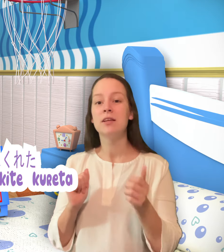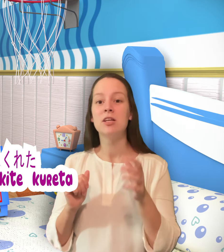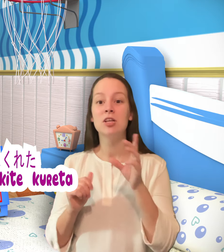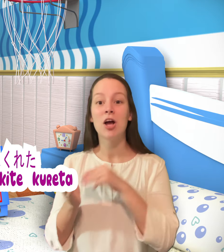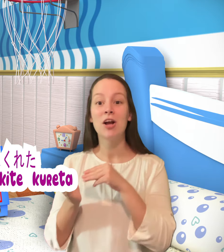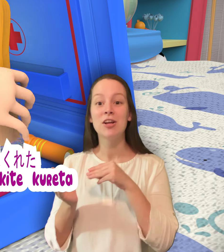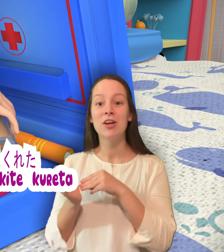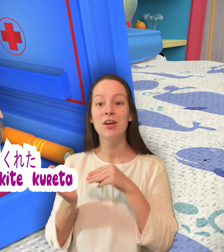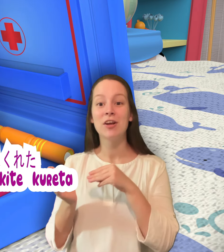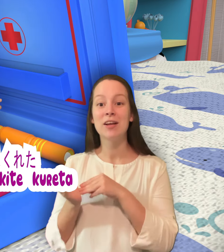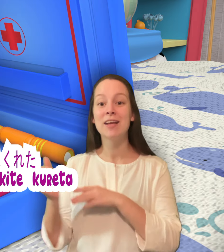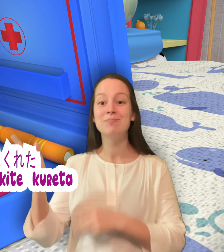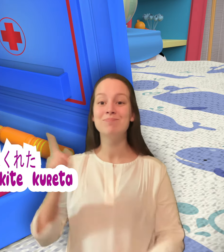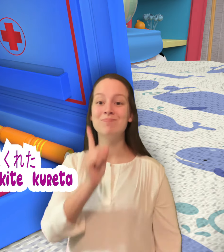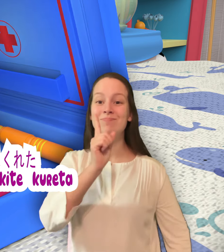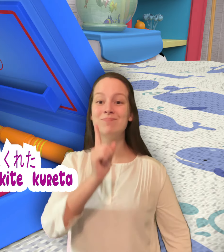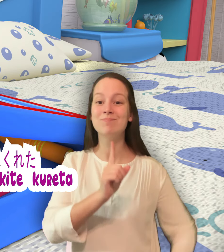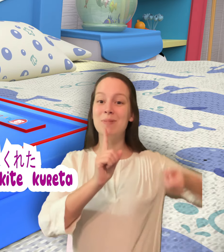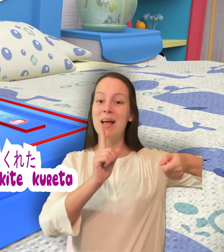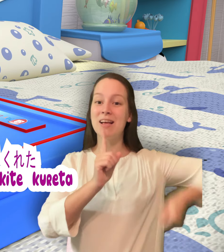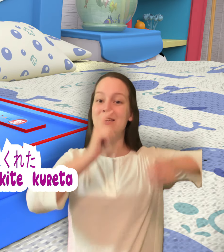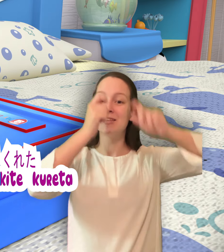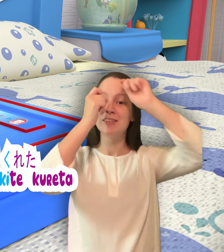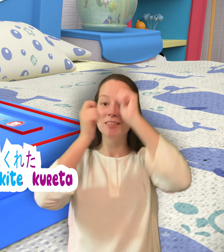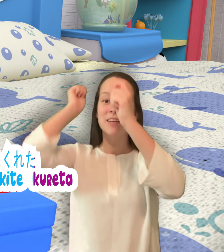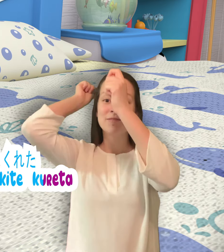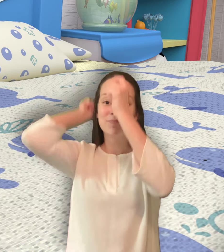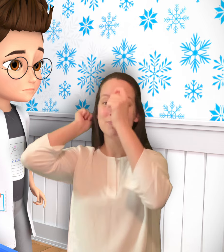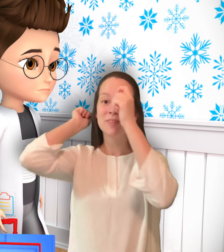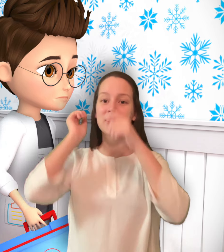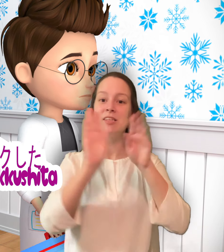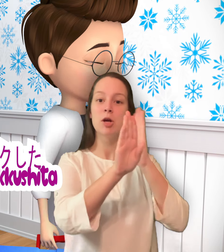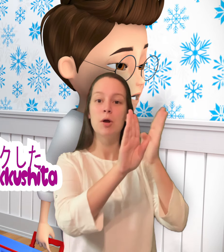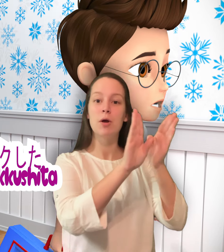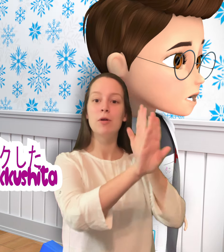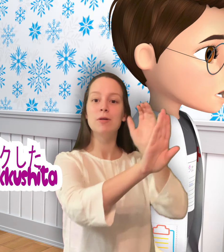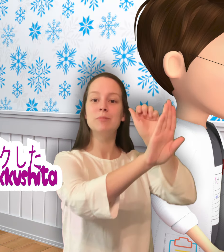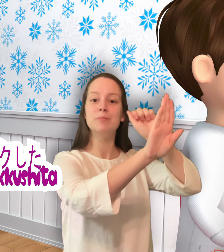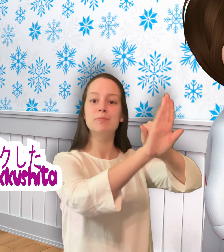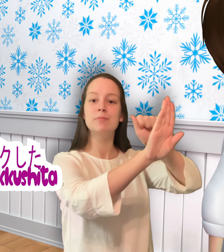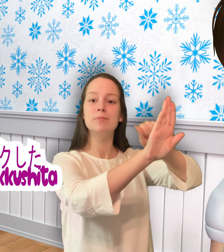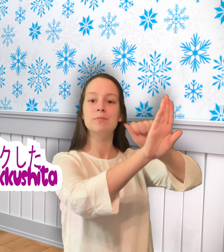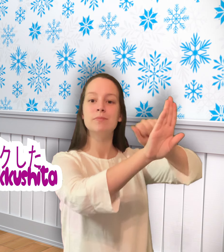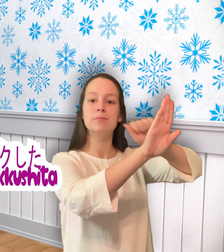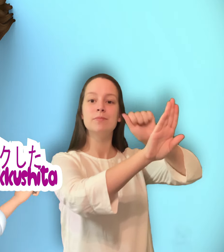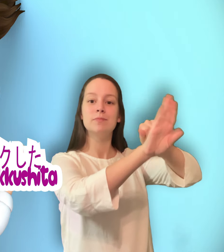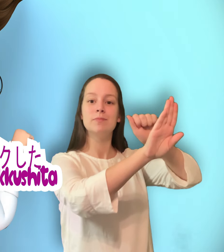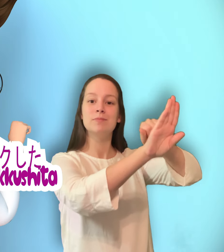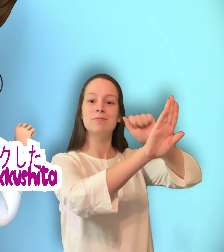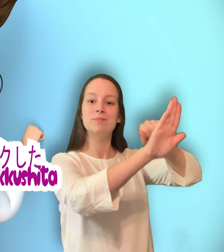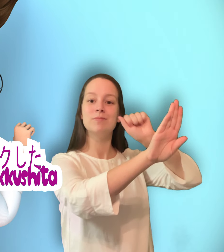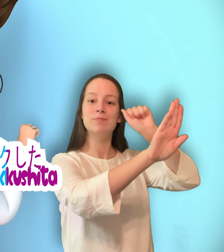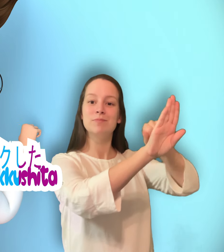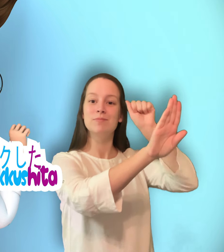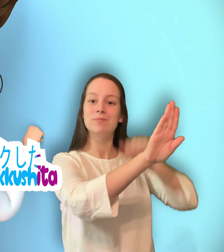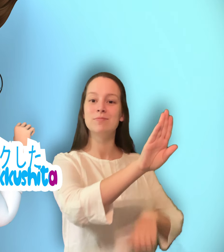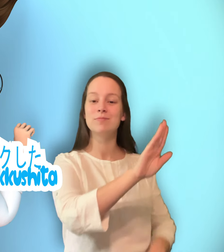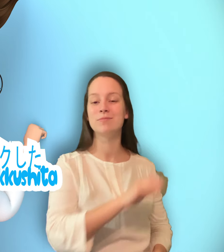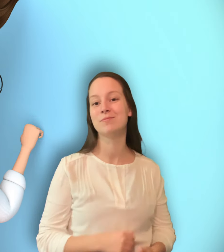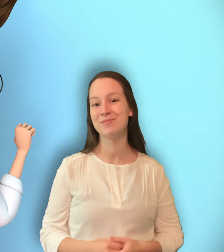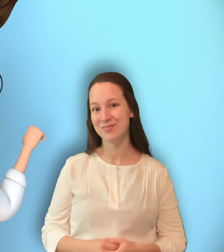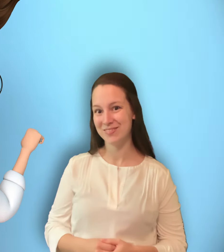た医者はカと帽子を持ってきてくれた着いたらどんどんとドアに